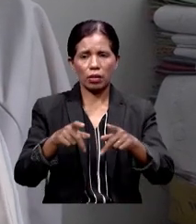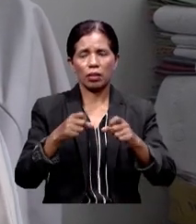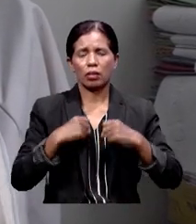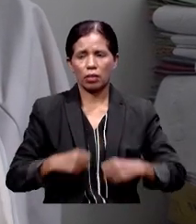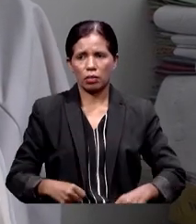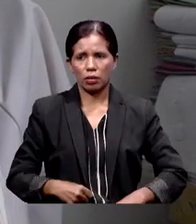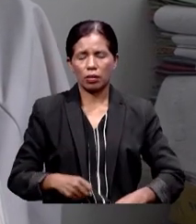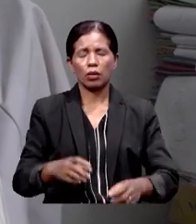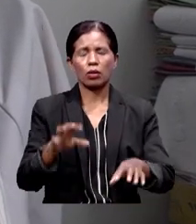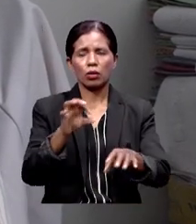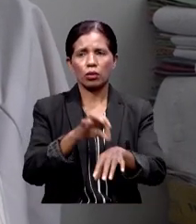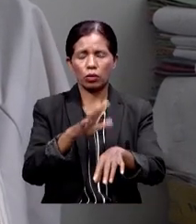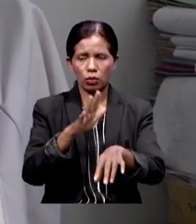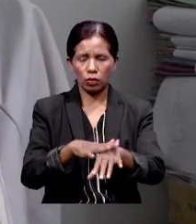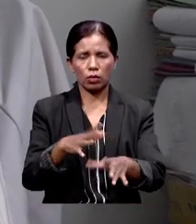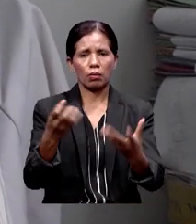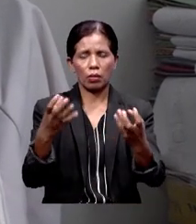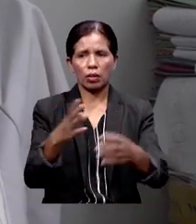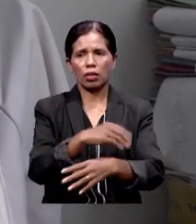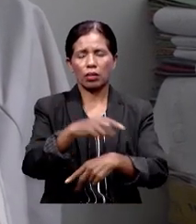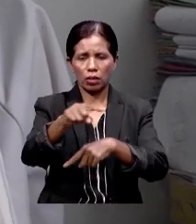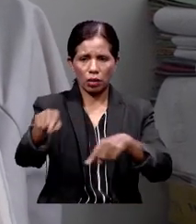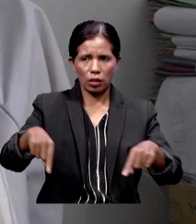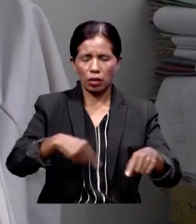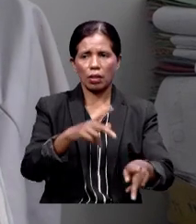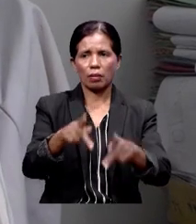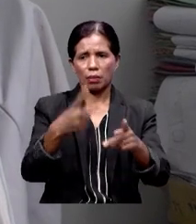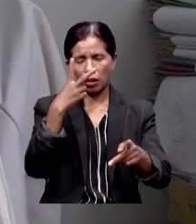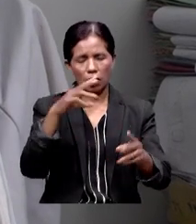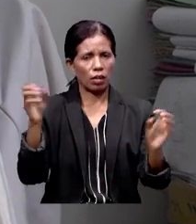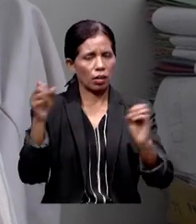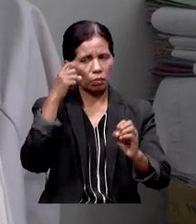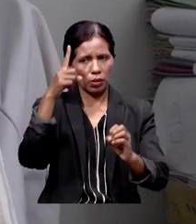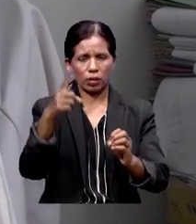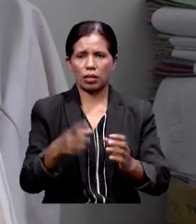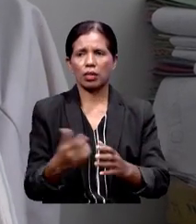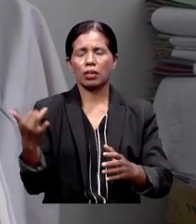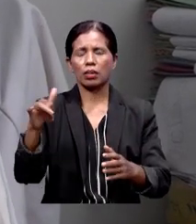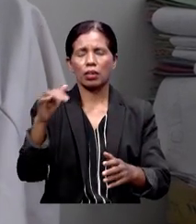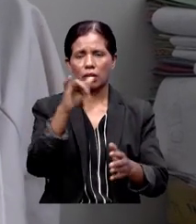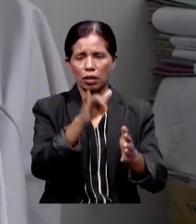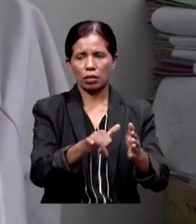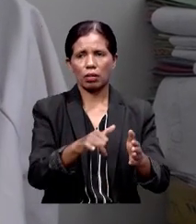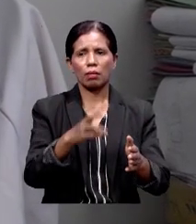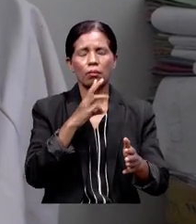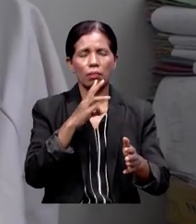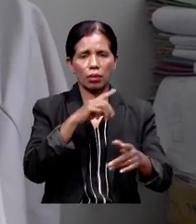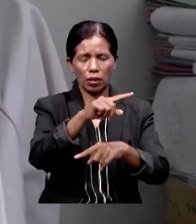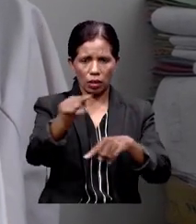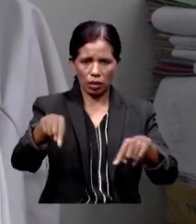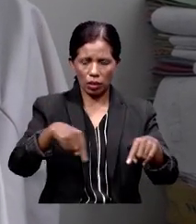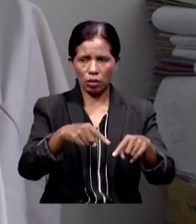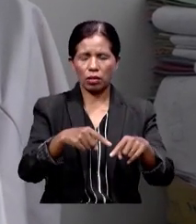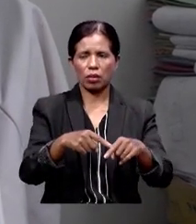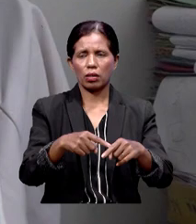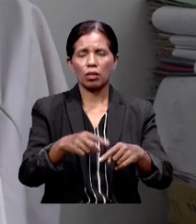susuk ne barak liu iha iha roda ne tamba komunidade bali la comprende ser raina fati roda be na liu antau